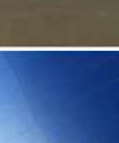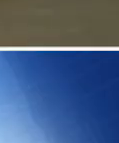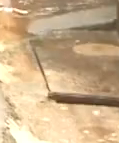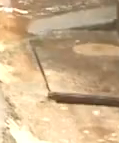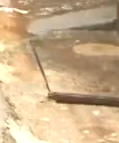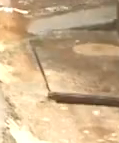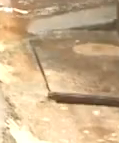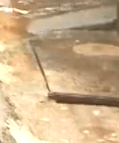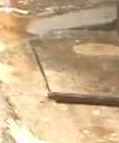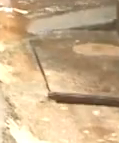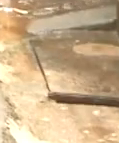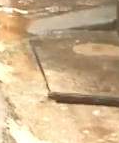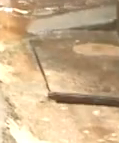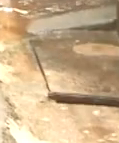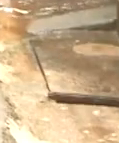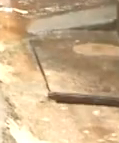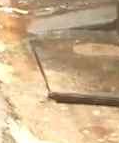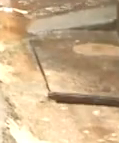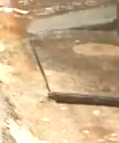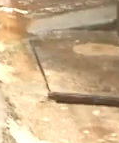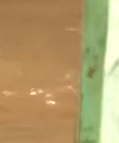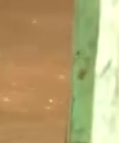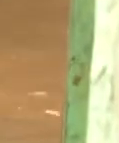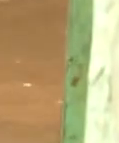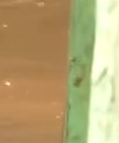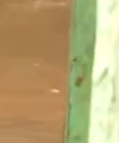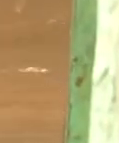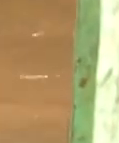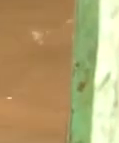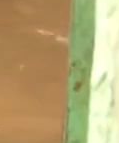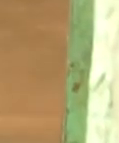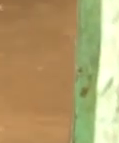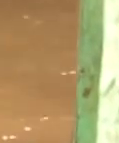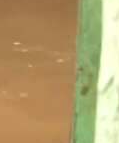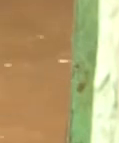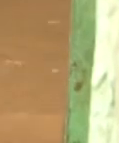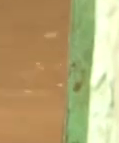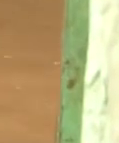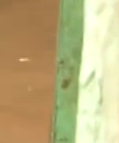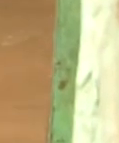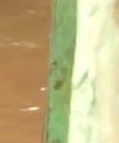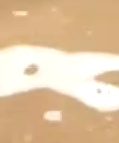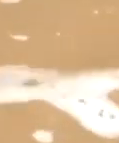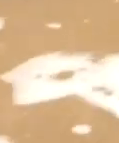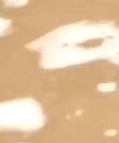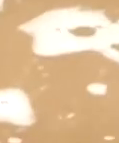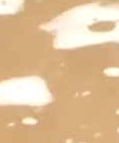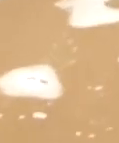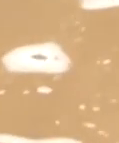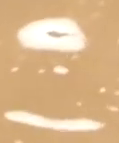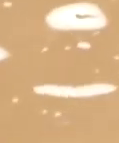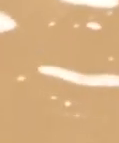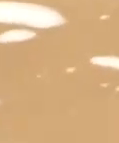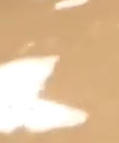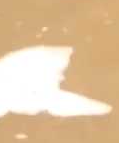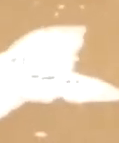mereka. Dan tadi kami juga sempat mewawancarai ketua RT setempat yang mana ini menyatakan bahwa warga sekitar ini belum melakukan mengungsi ke